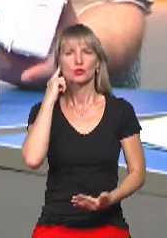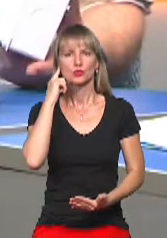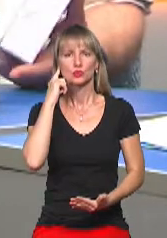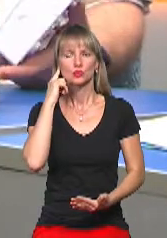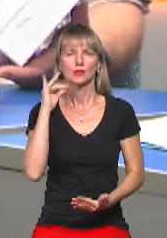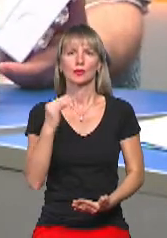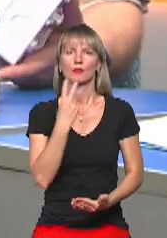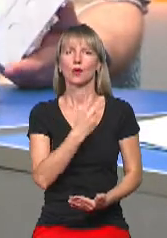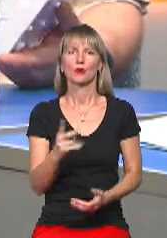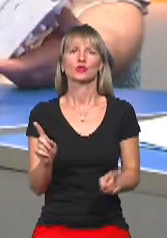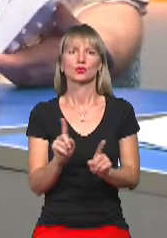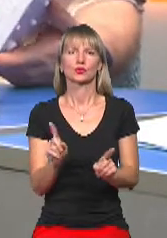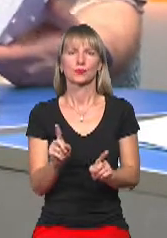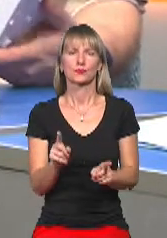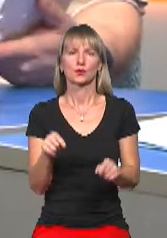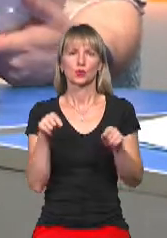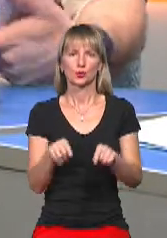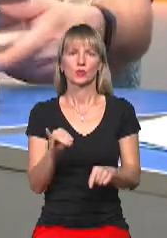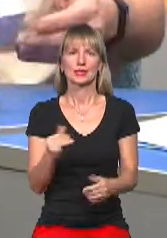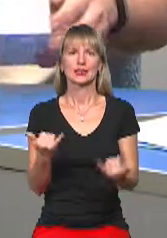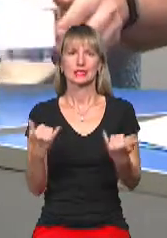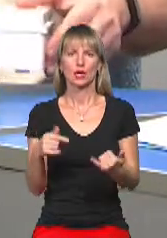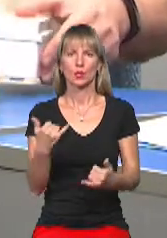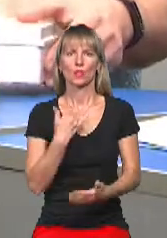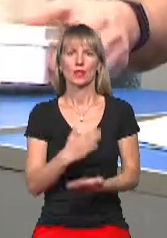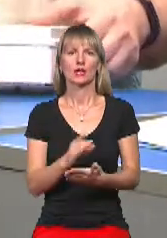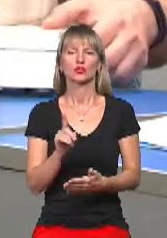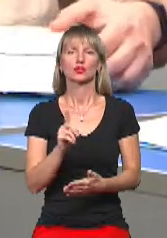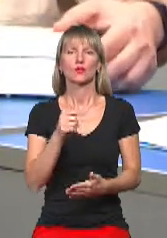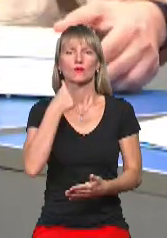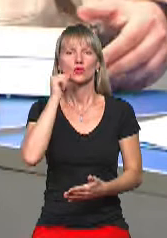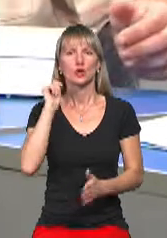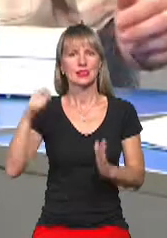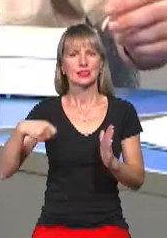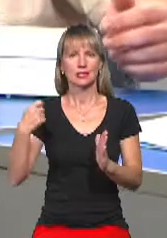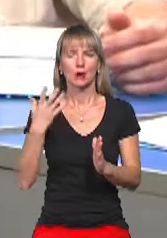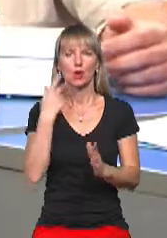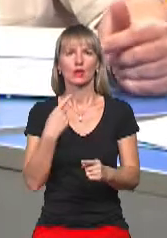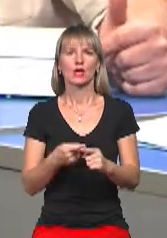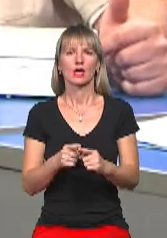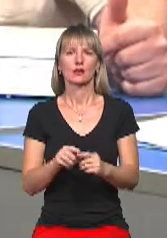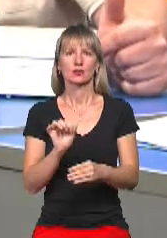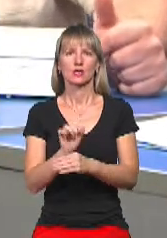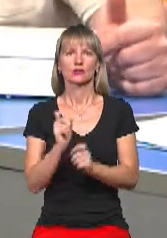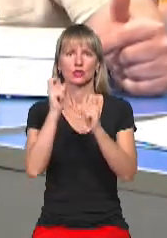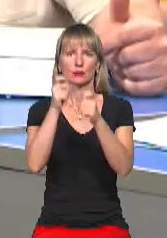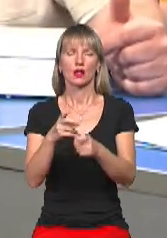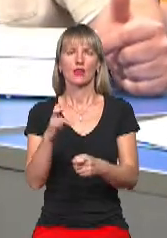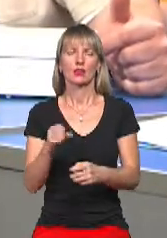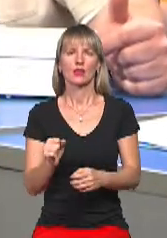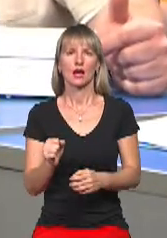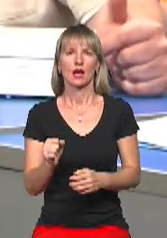ми побачимо, що от просто тут і зараз у нас відбувається, і що вчора ми знімали, коли цю станцію чіпляли на Суспільне,